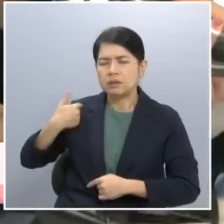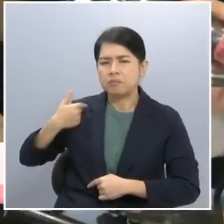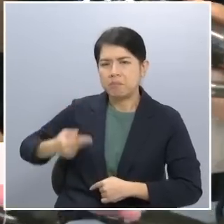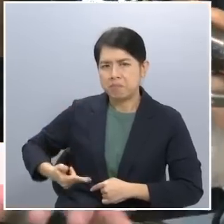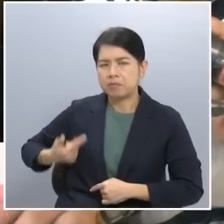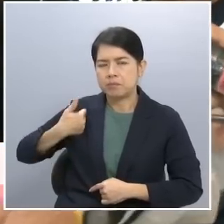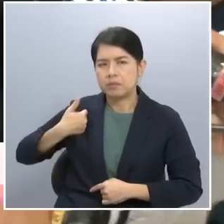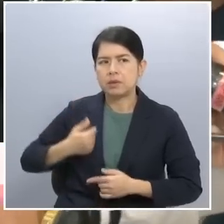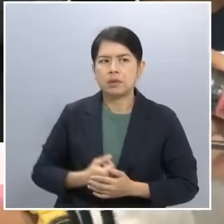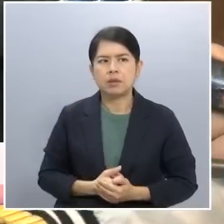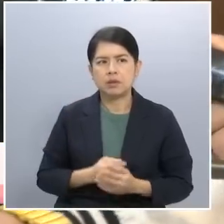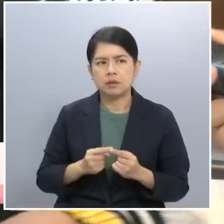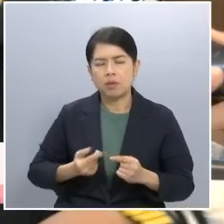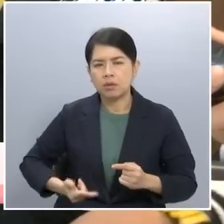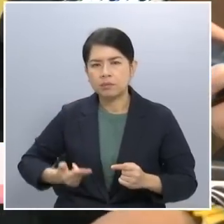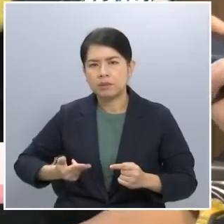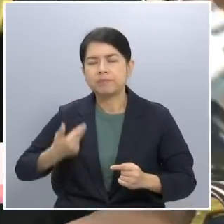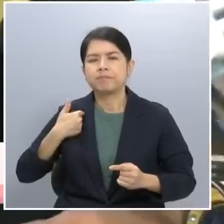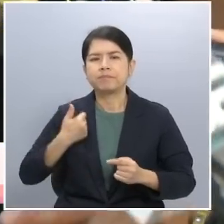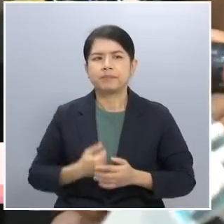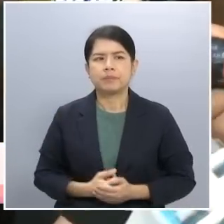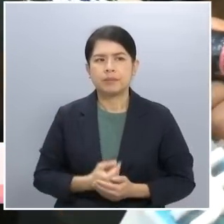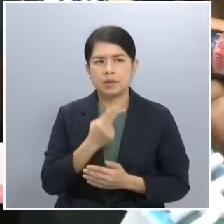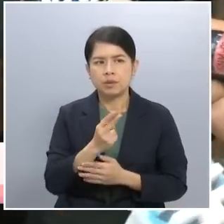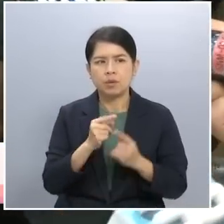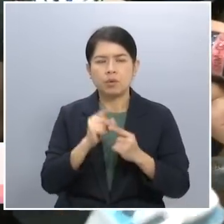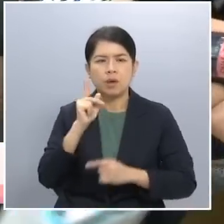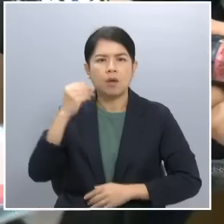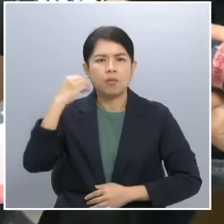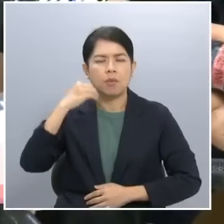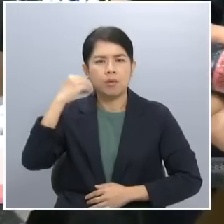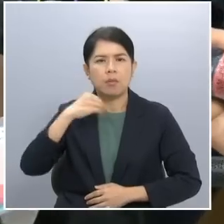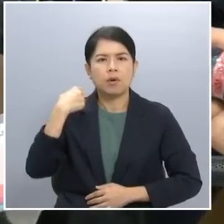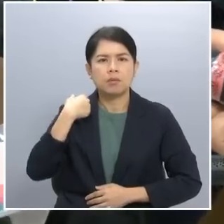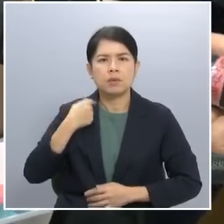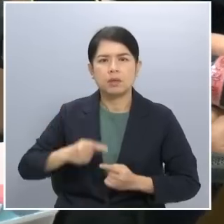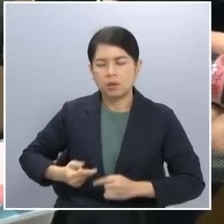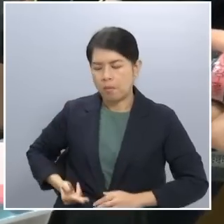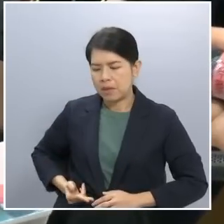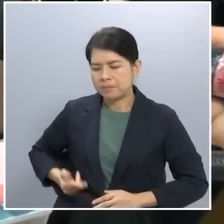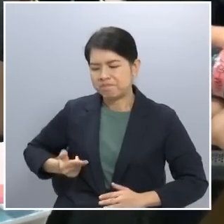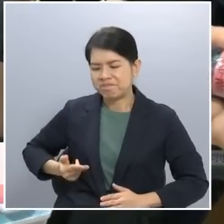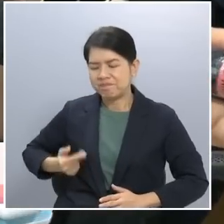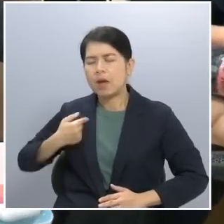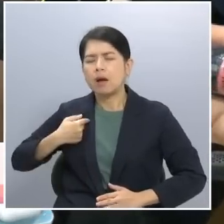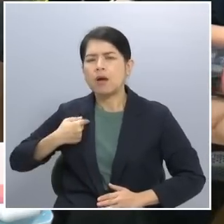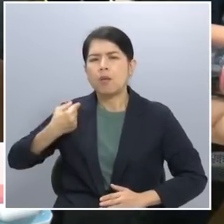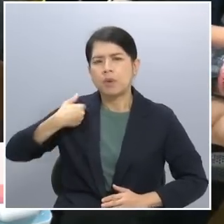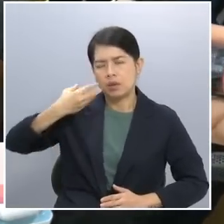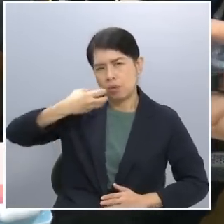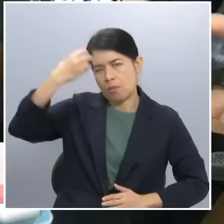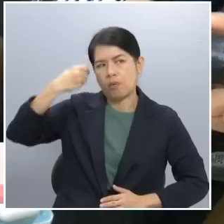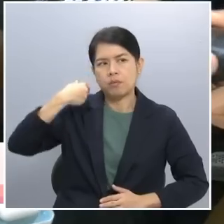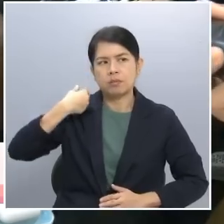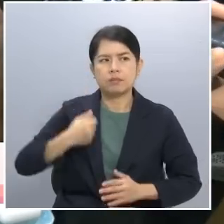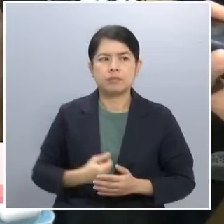นน่ะยังไงต้องจับปืนคุณดูข่าวดิมีเหตุวิวาทมีอะไรต่างปืนอยู่กับเอวมันไม่ยิงไม่ชักมายิง ไม่เป็นไรสุดท้